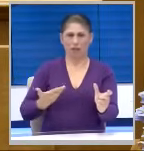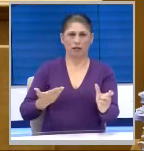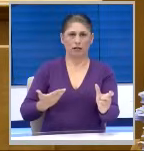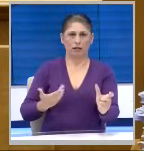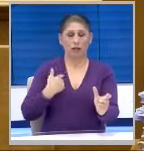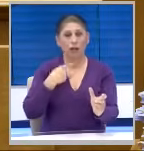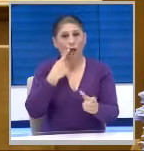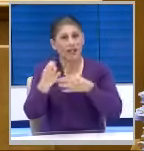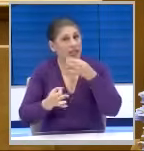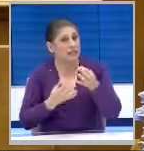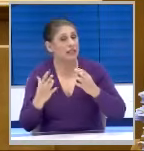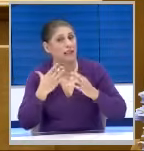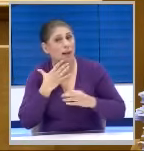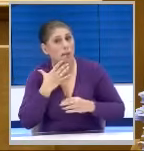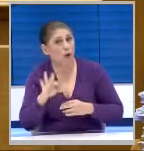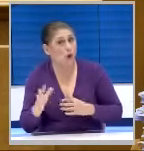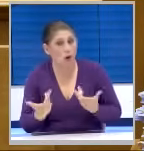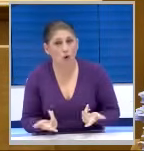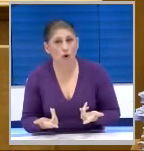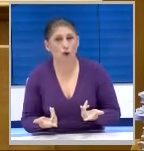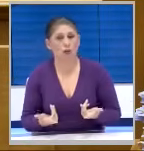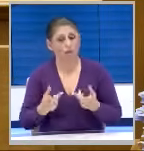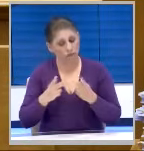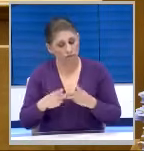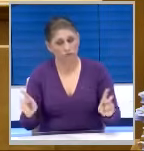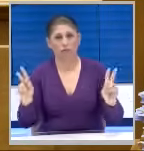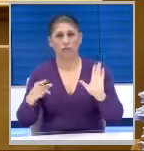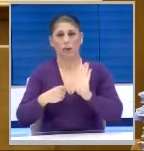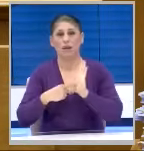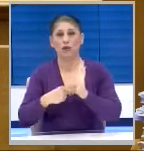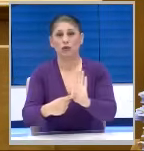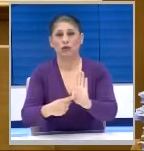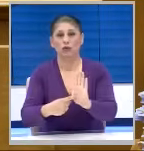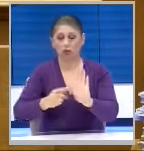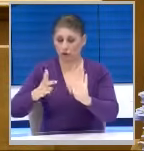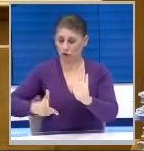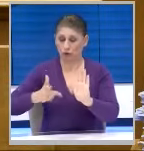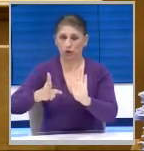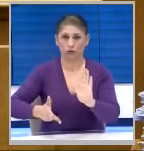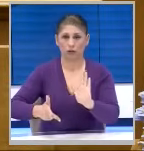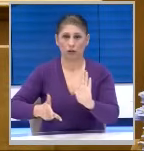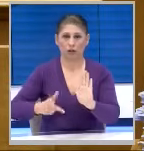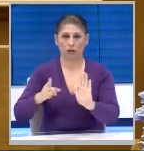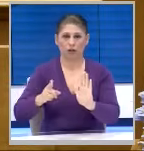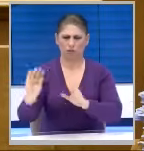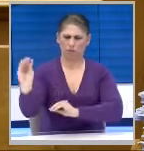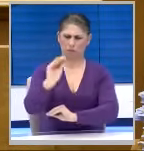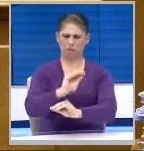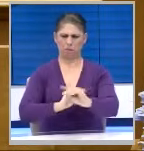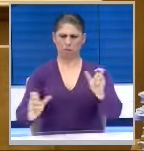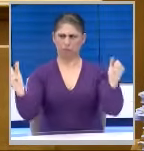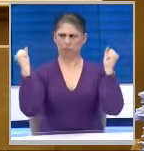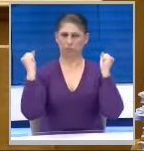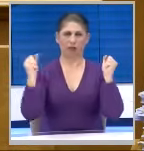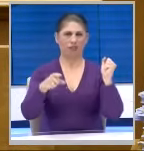εξήγησε για ποιο λόγο επέτρεπε να παρουσιάζεται ο σιδηρόδρομος ως αναταχθούν το